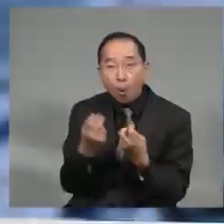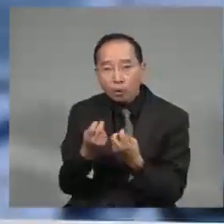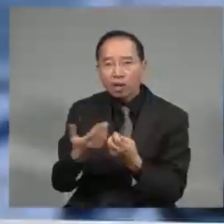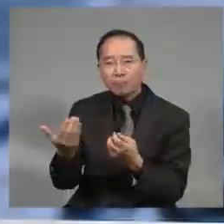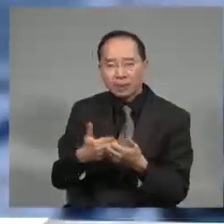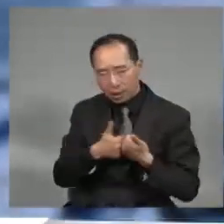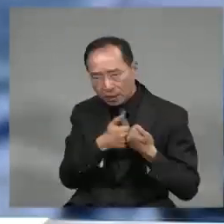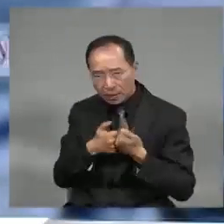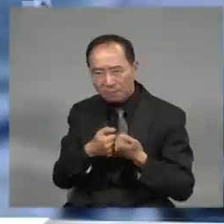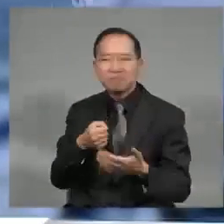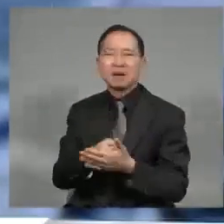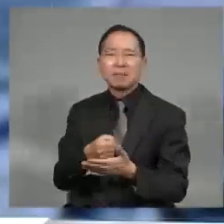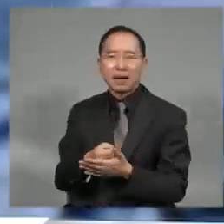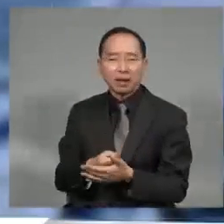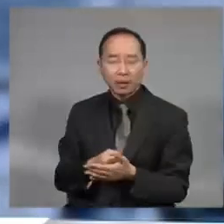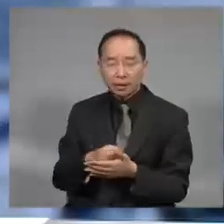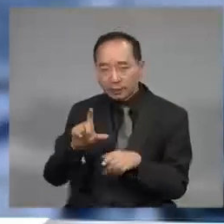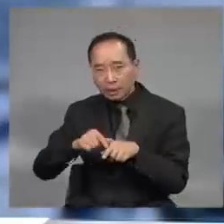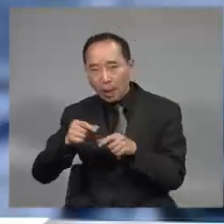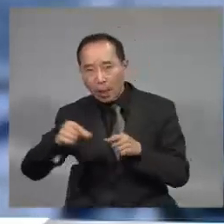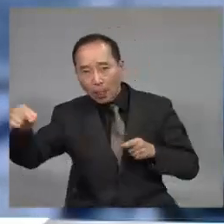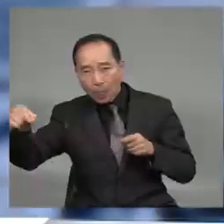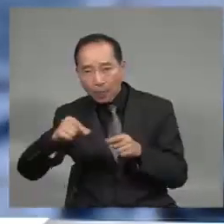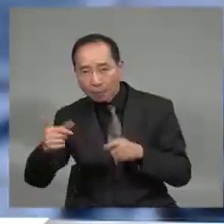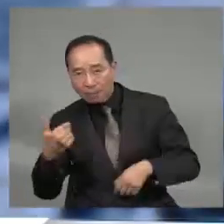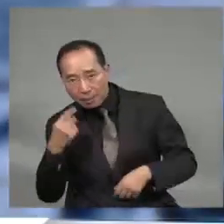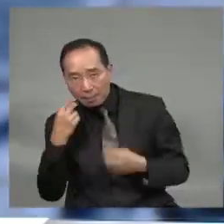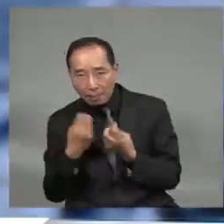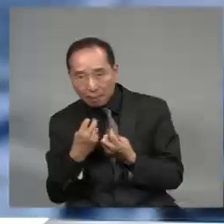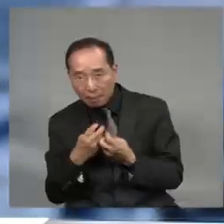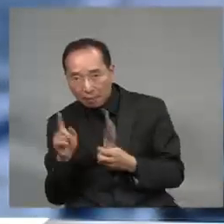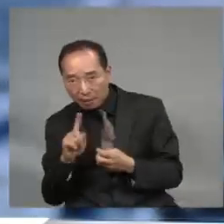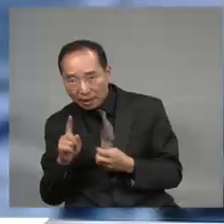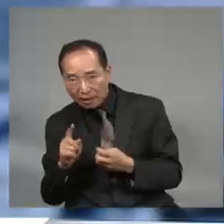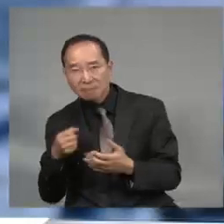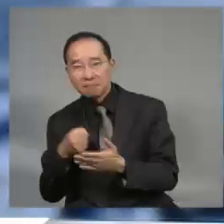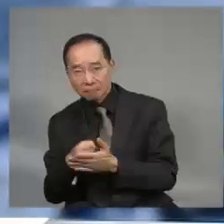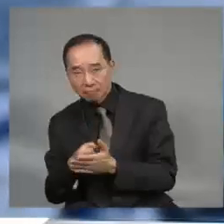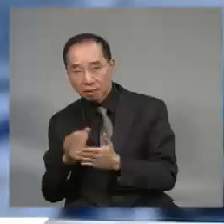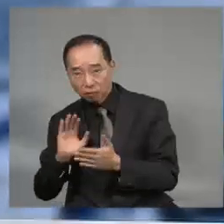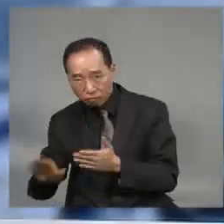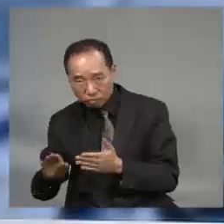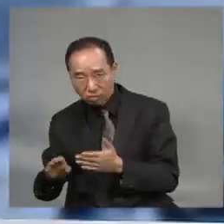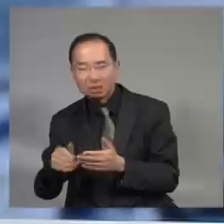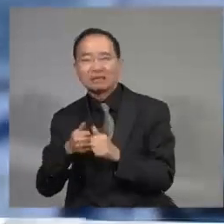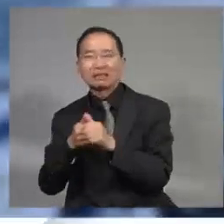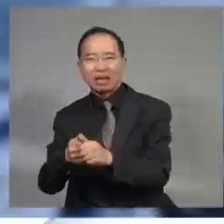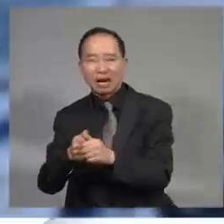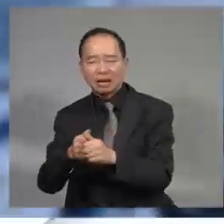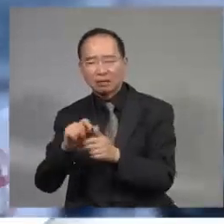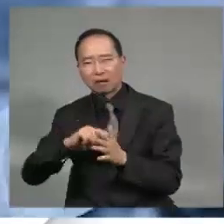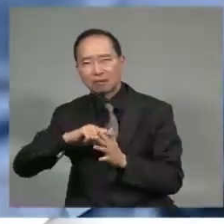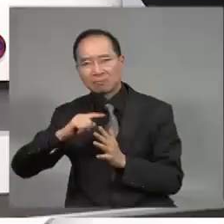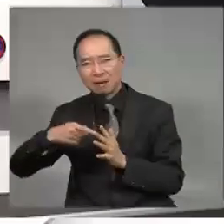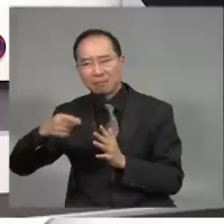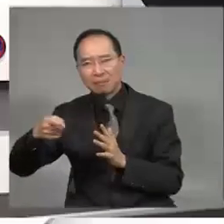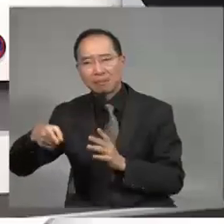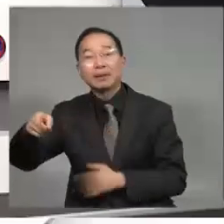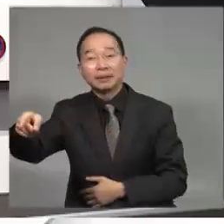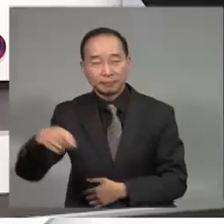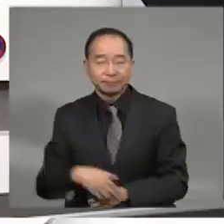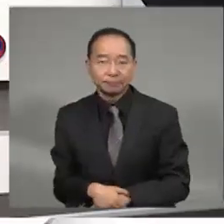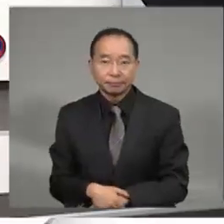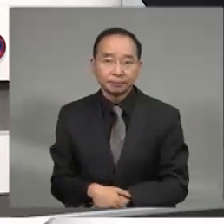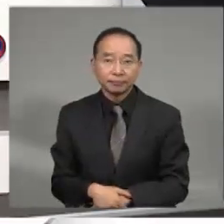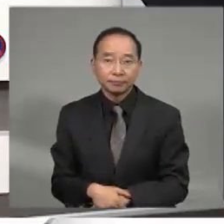선관위나 우체국까지의 거리에 따라서 아마 미리 구시군 선관위에서 결정을 해 두었을 겁니다. 네. 투표 참관인까지 함께 또